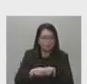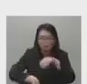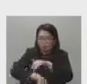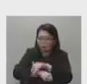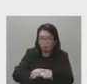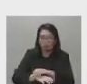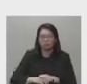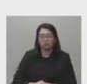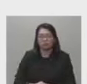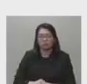ไลด์ถัดไปครับ